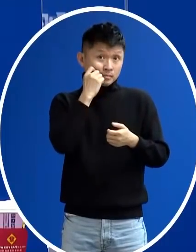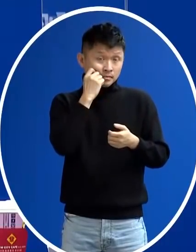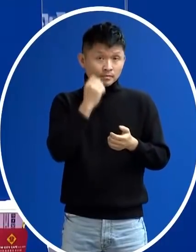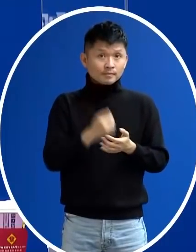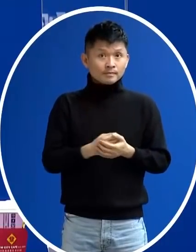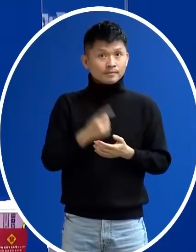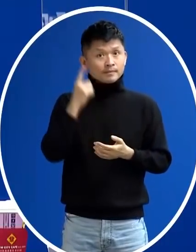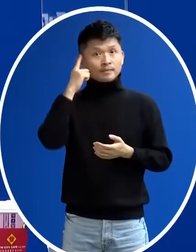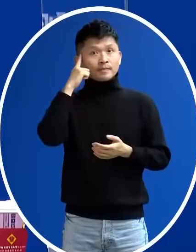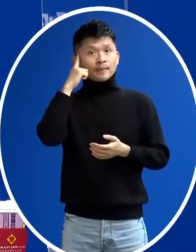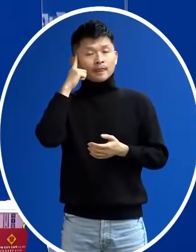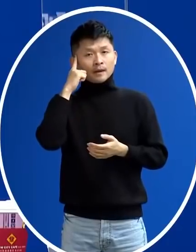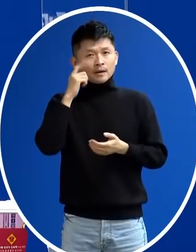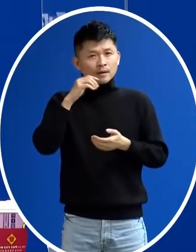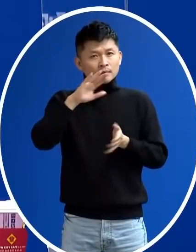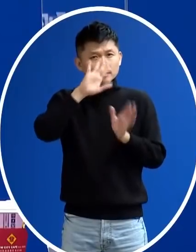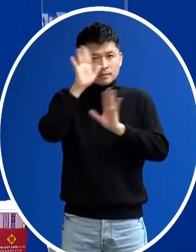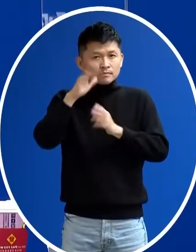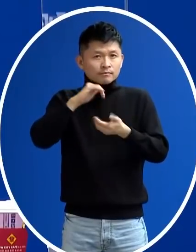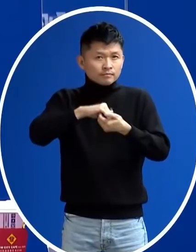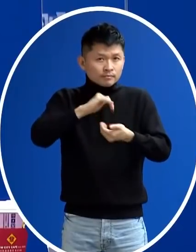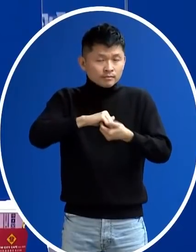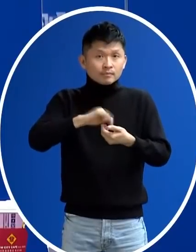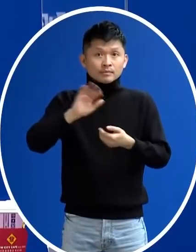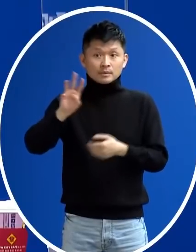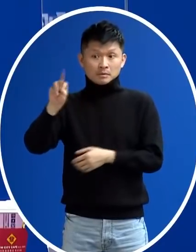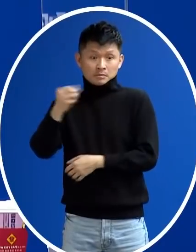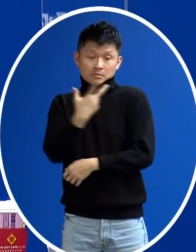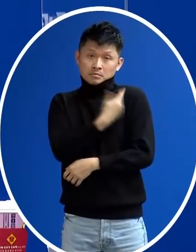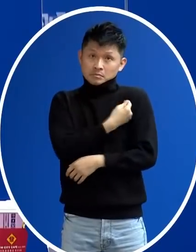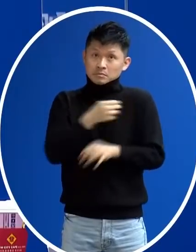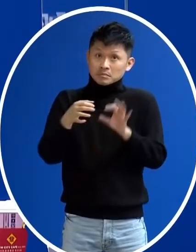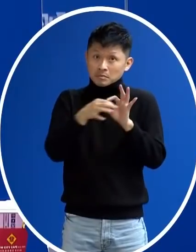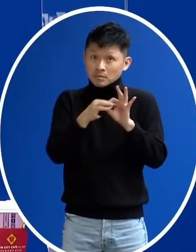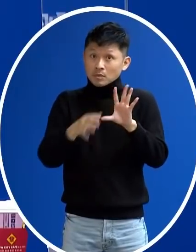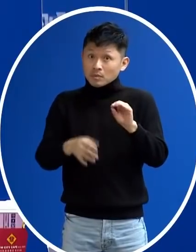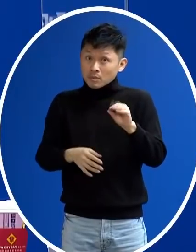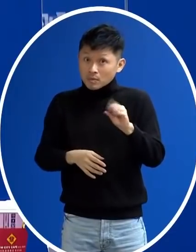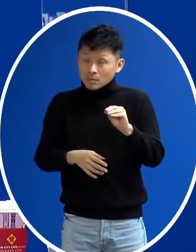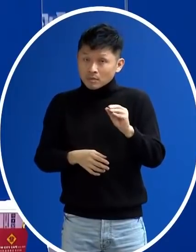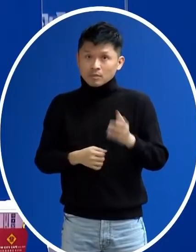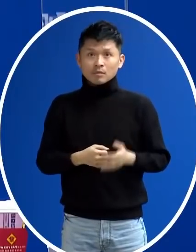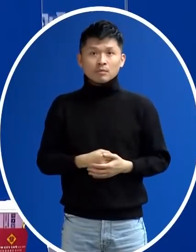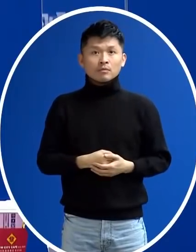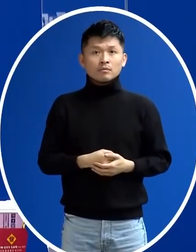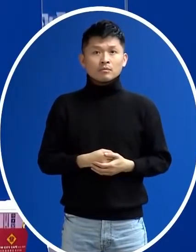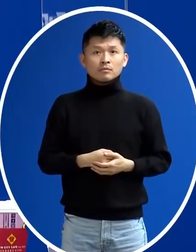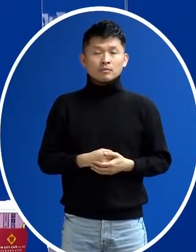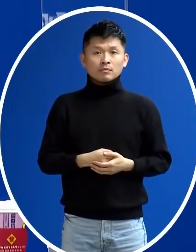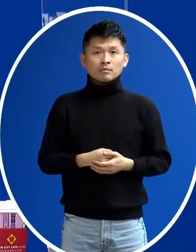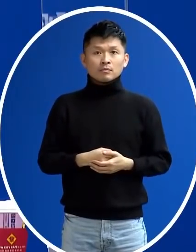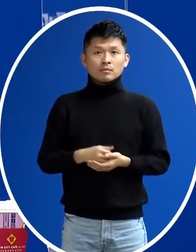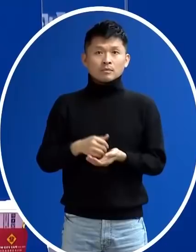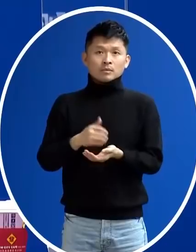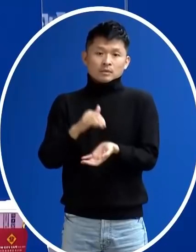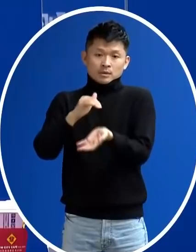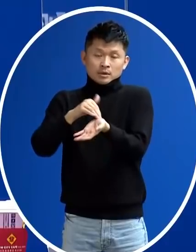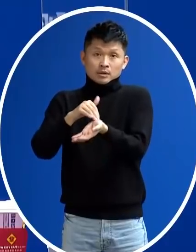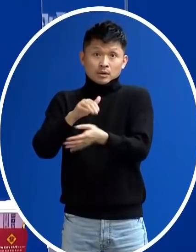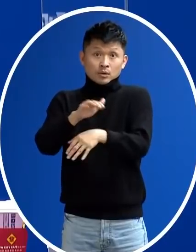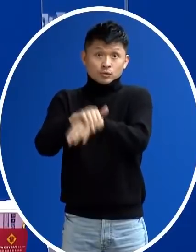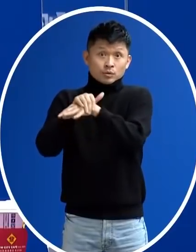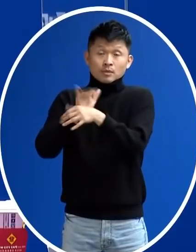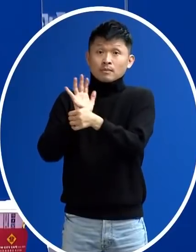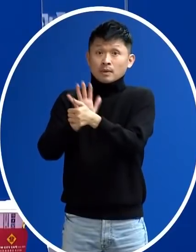因为其症状无法确定。跟这个莫德纳的关联哦，所以我们也是依这个预防救济的一个